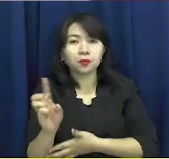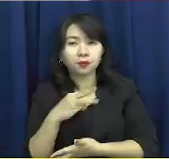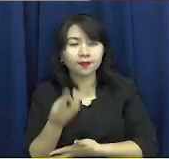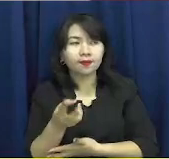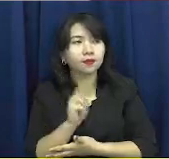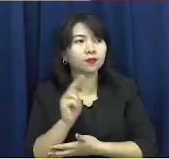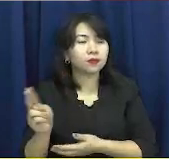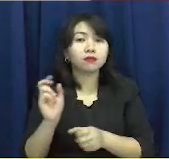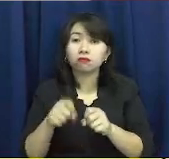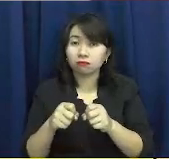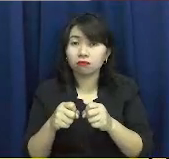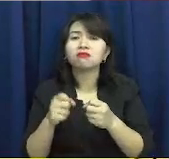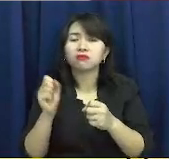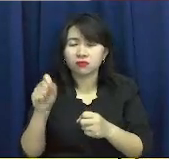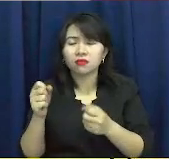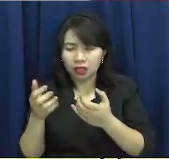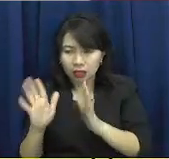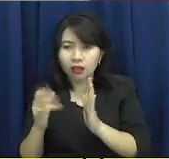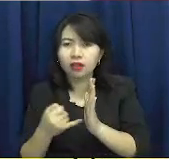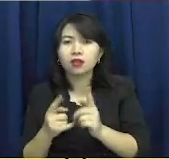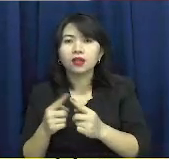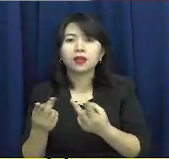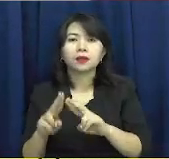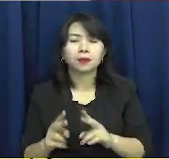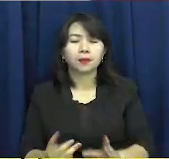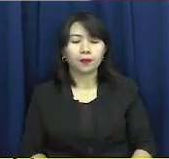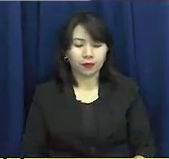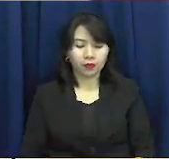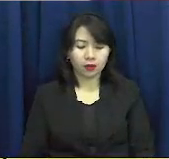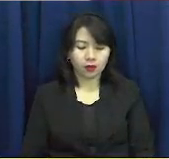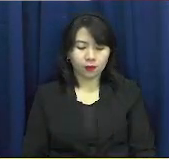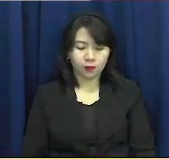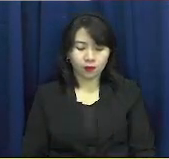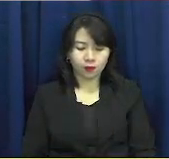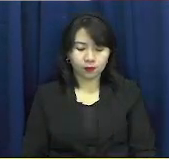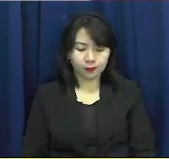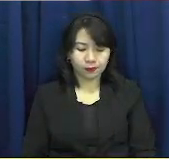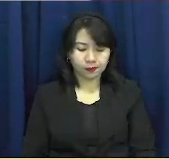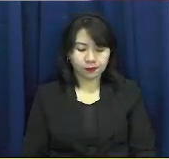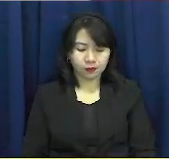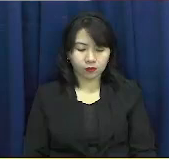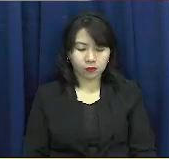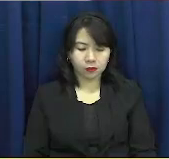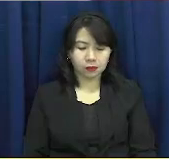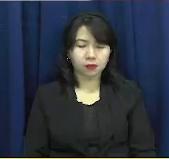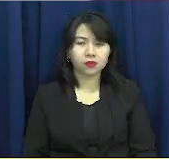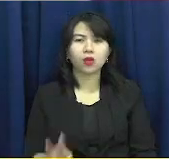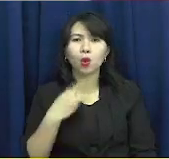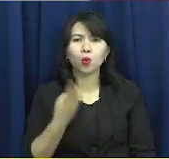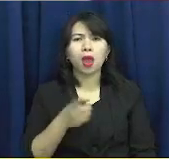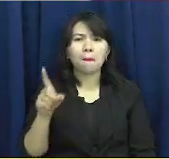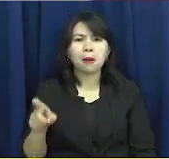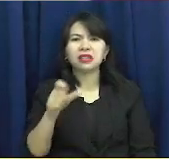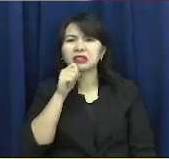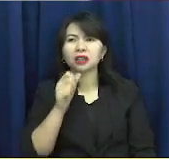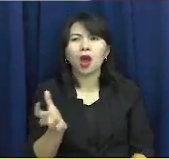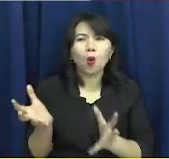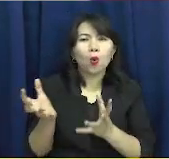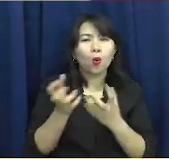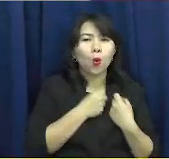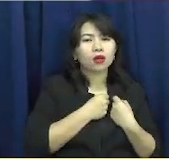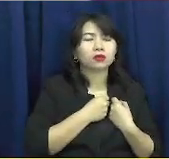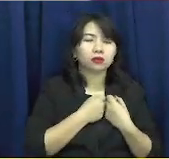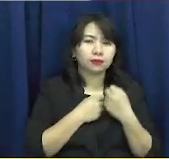then wala na. You see? Huwag na tayong ano, huwag na tayong, kumbaga, huwag na tayong mag-asamba na, kaya